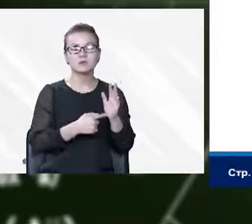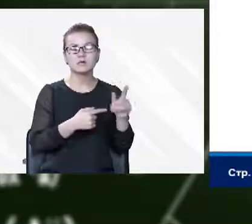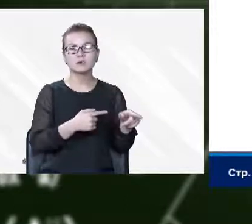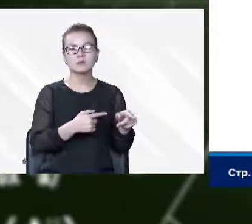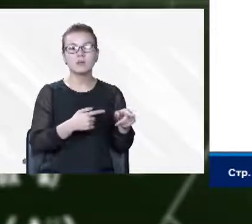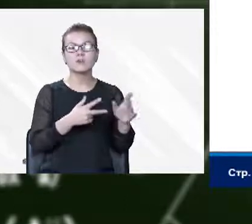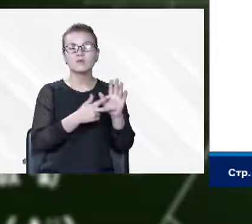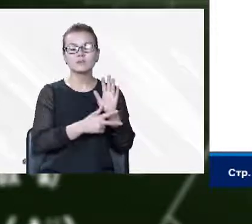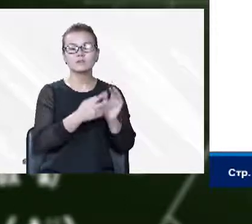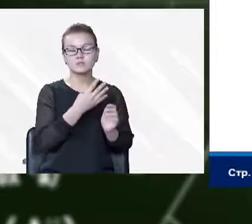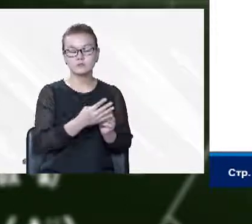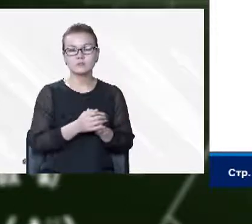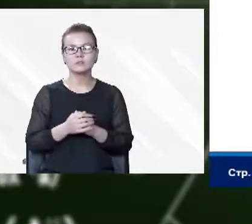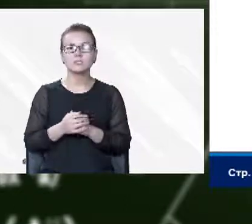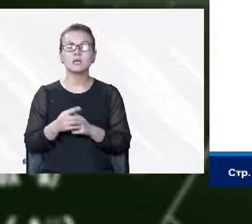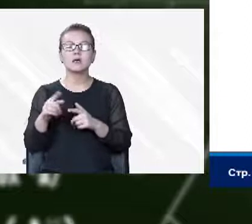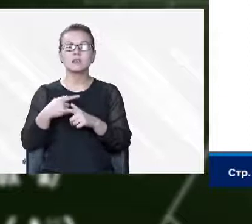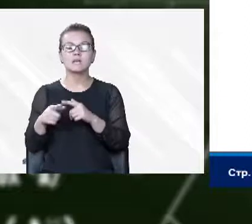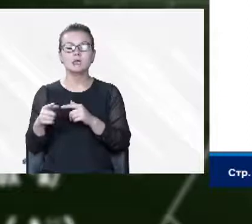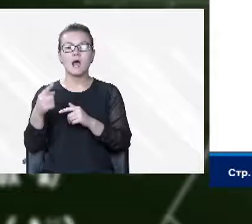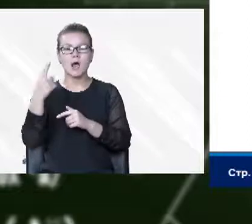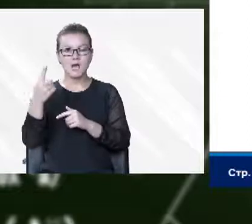95 84 или